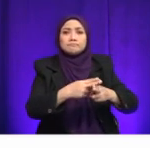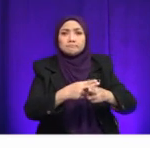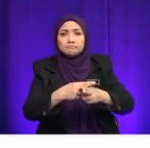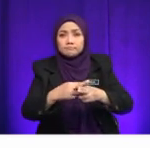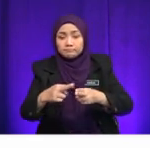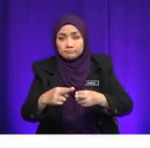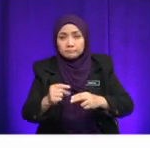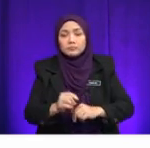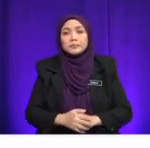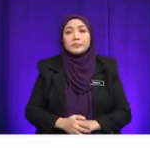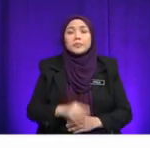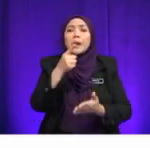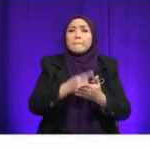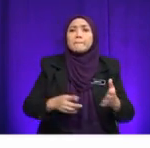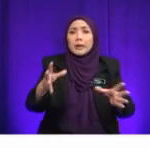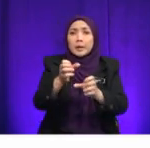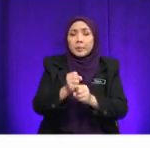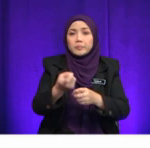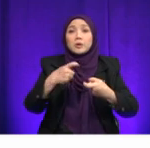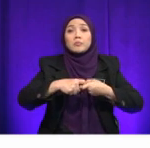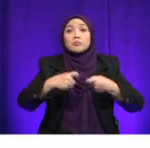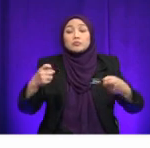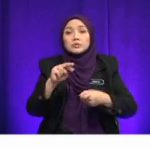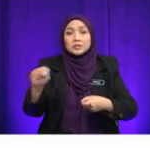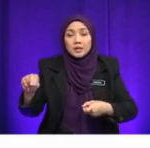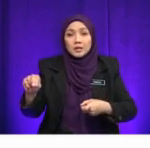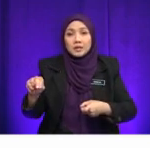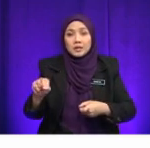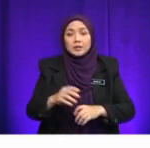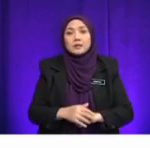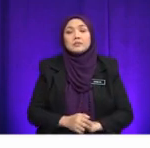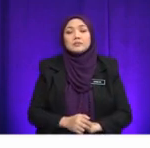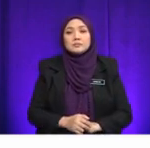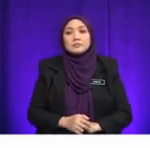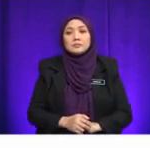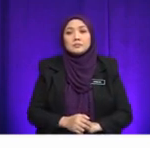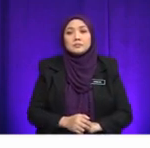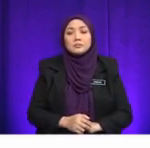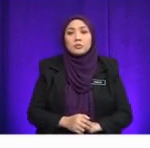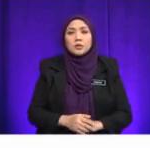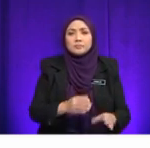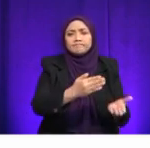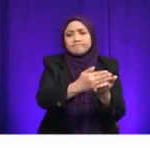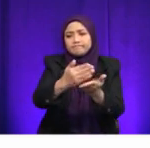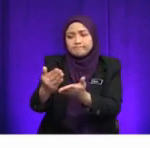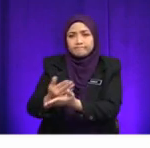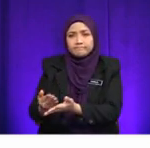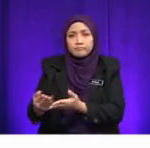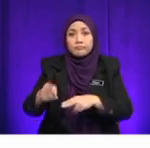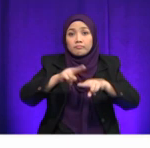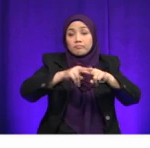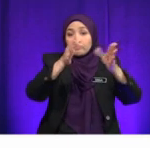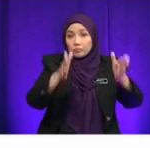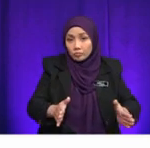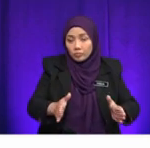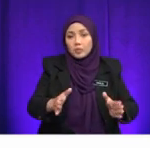apa di hasil keputusan atau tinjauan yang dilakukan oleh commons ini yaitu sebagian penduduk pribumi serawa